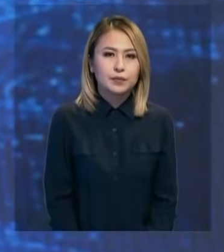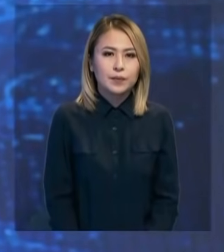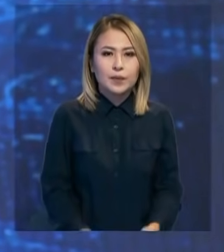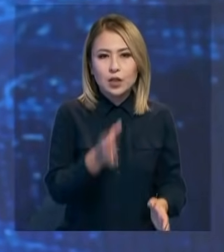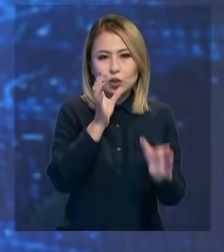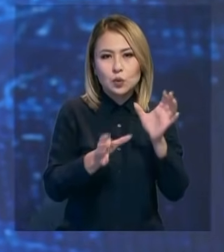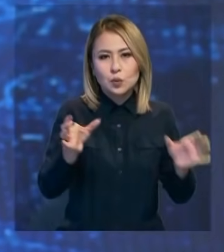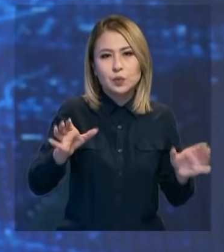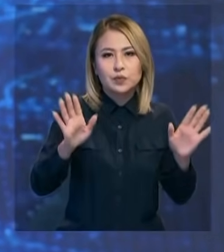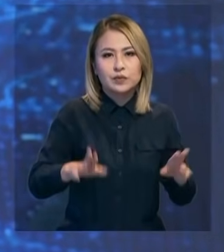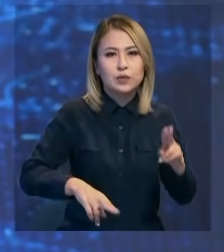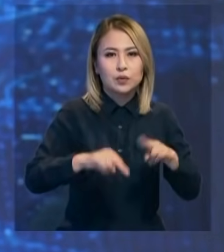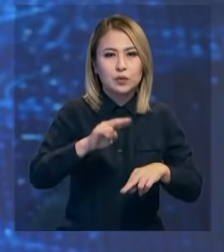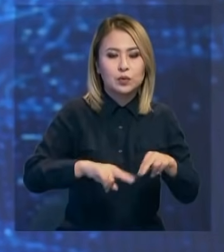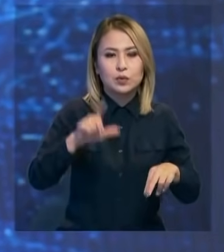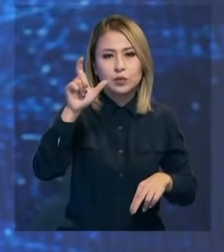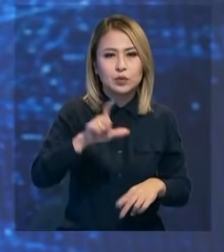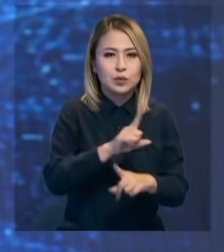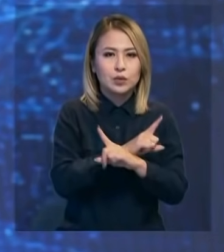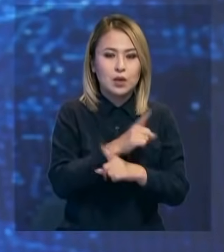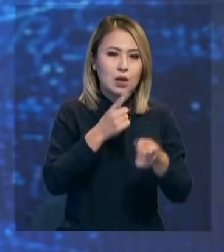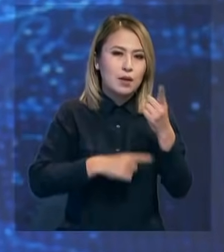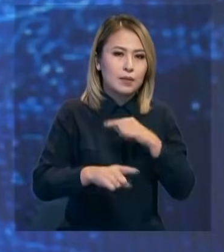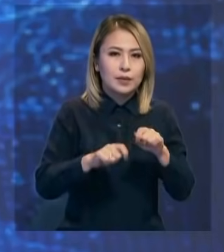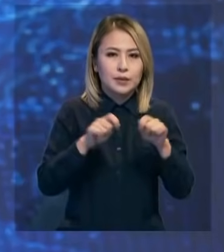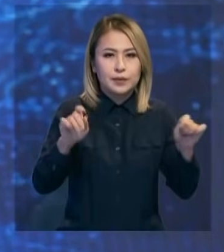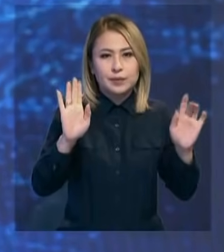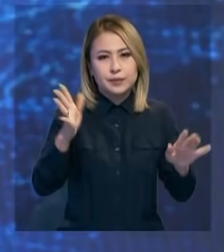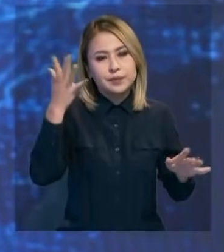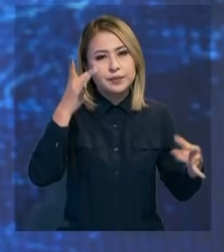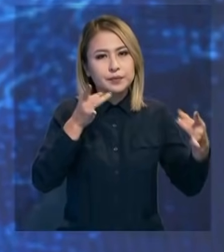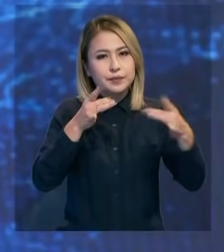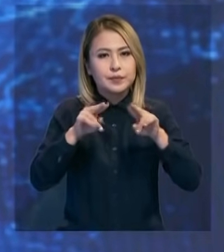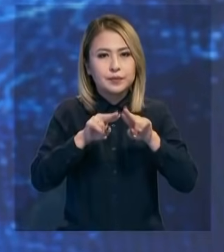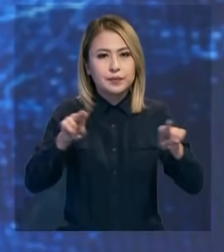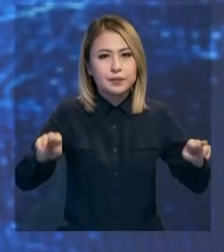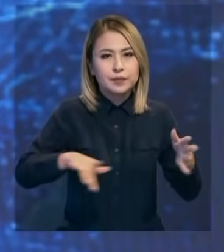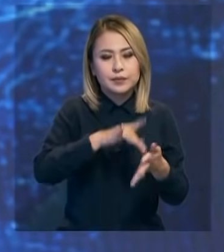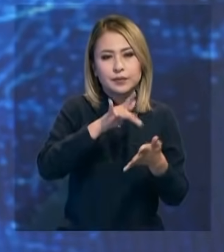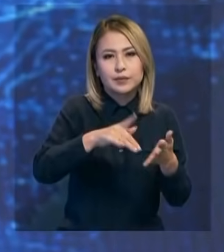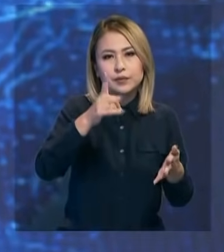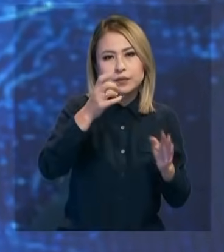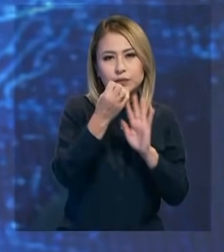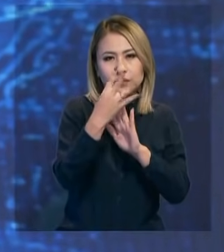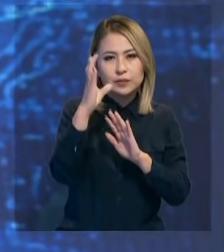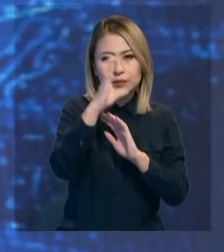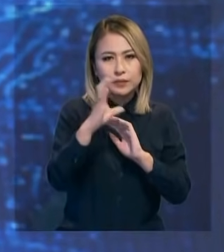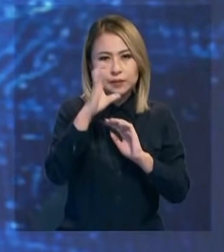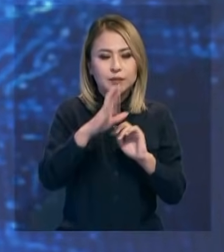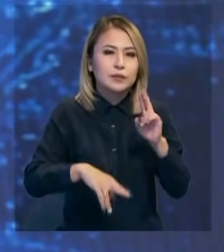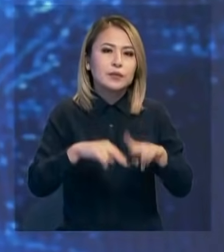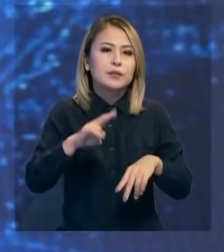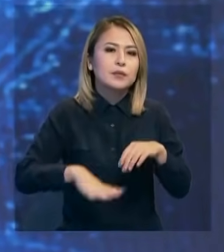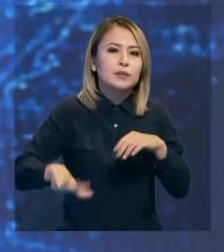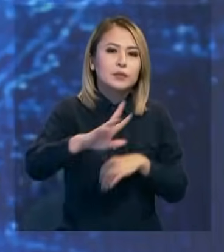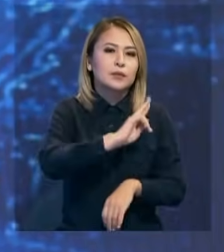Жылу магистралінің құрылысында көз жұмған азаматтың ісі қайта қаралады. Айта кетейік, оқыс оқиға Петропавл қаласында болды. 14-ші қыркүйек күні